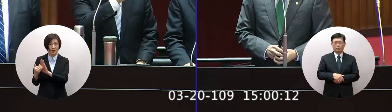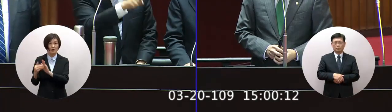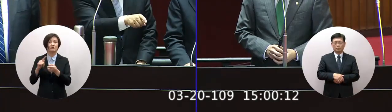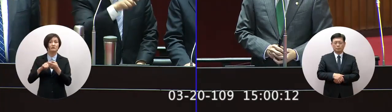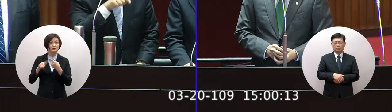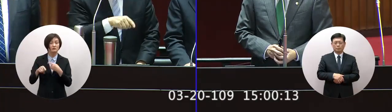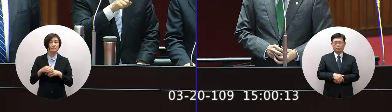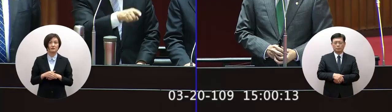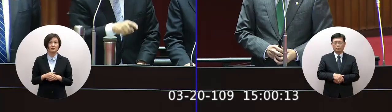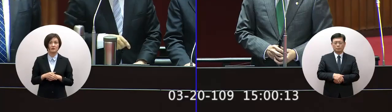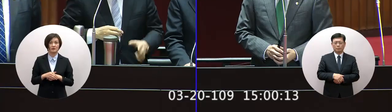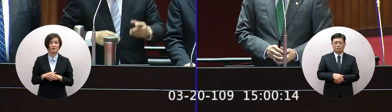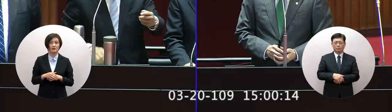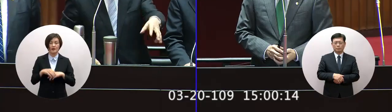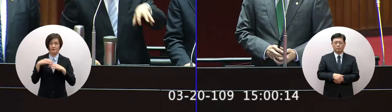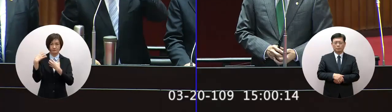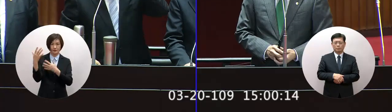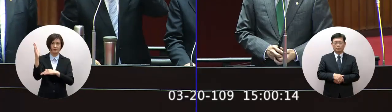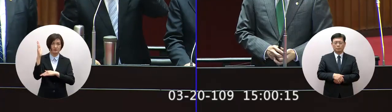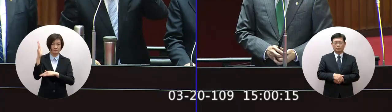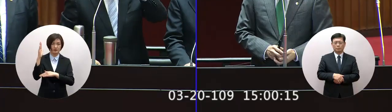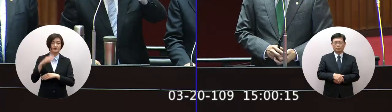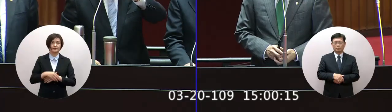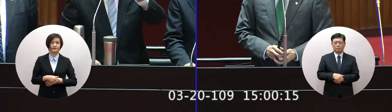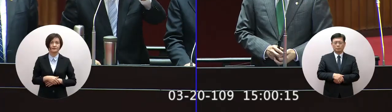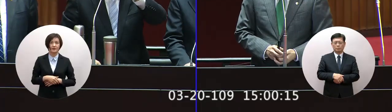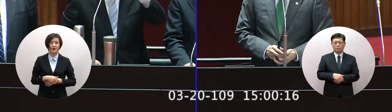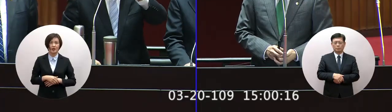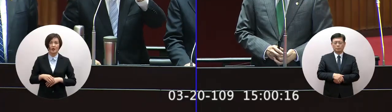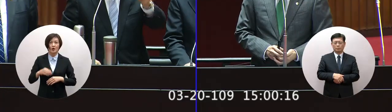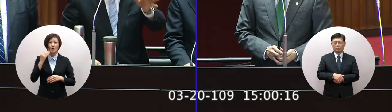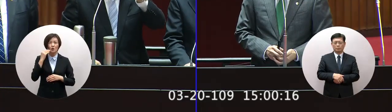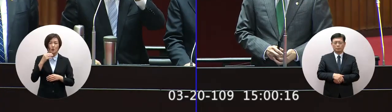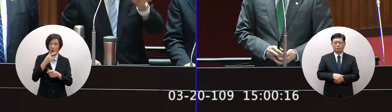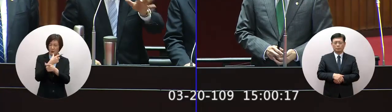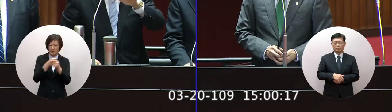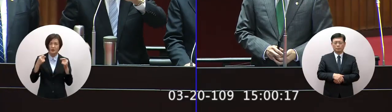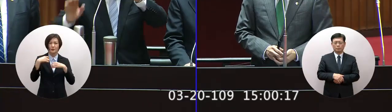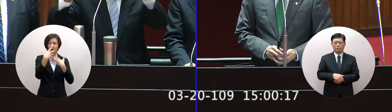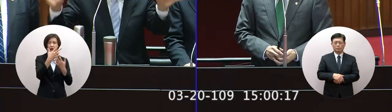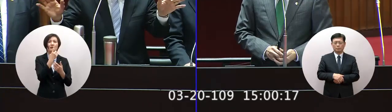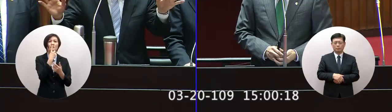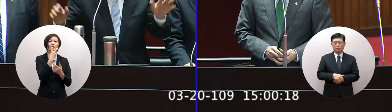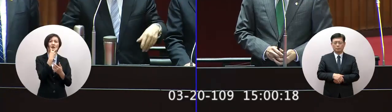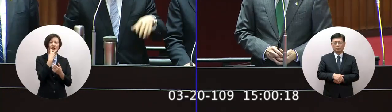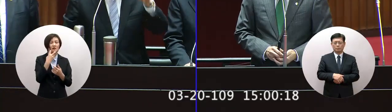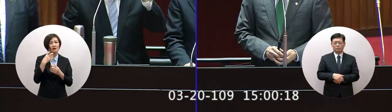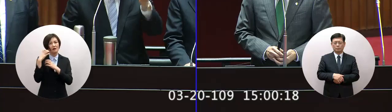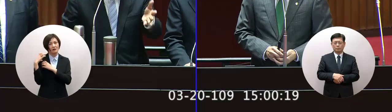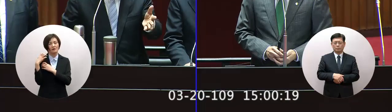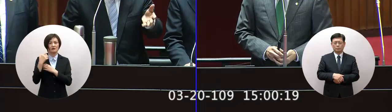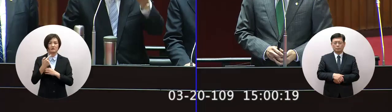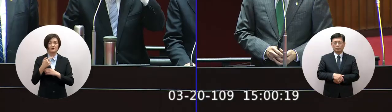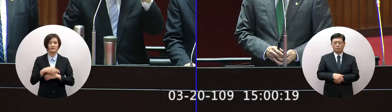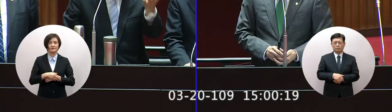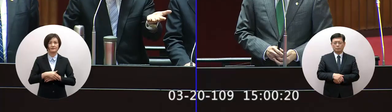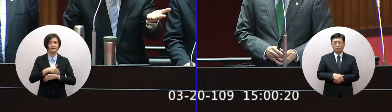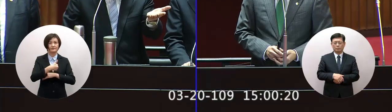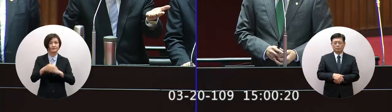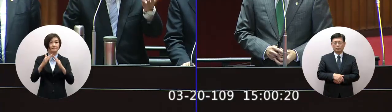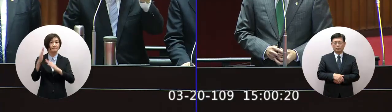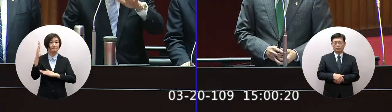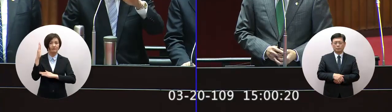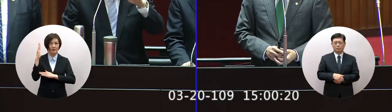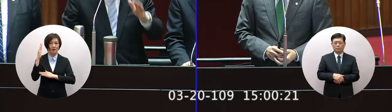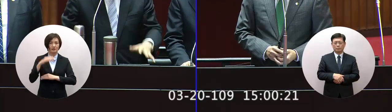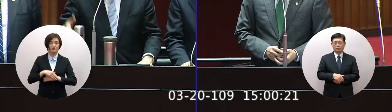府说哪一个要准不准，都由中央来，其实也难以面对这么多，所以地方政府在